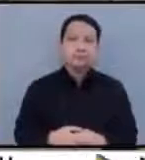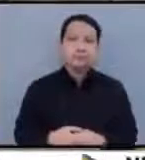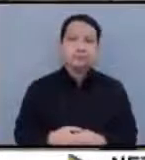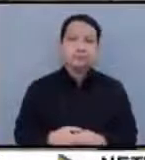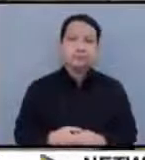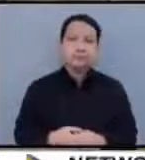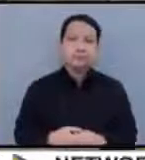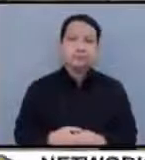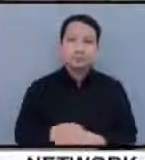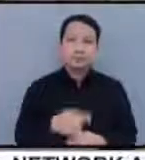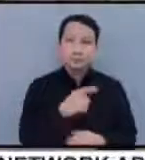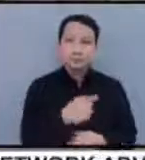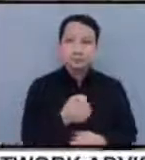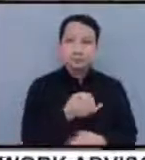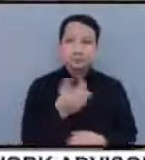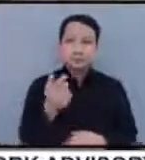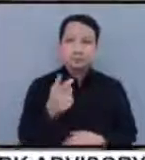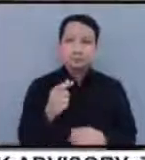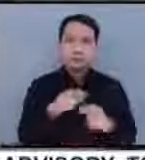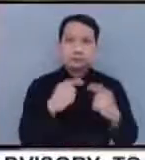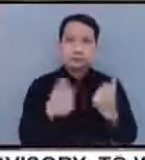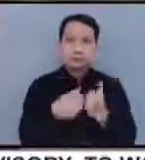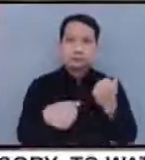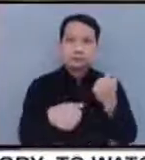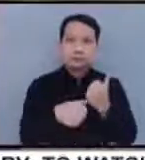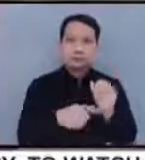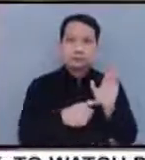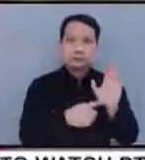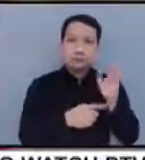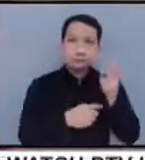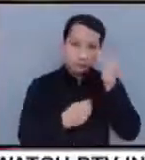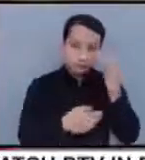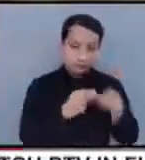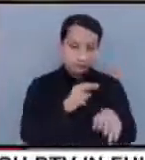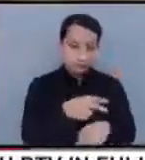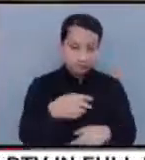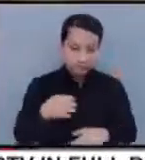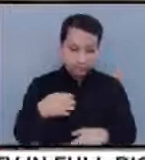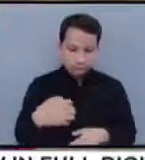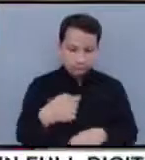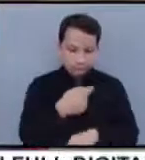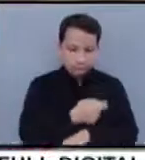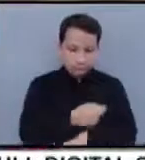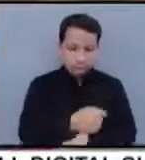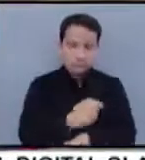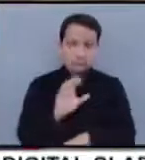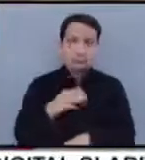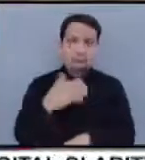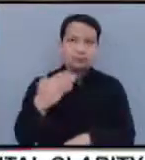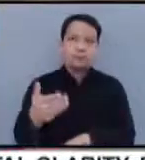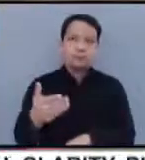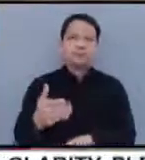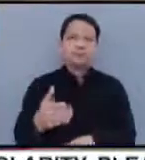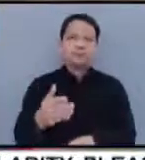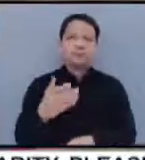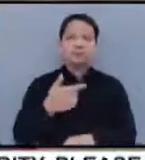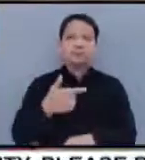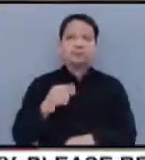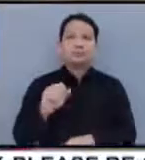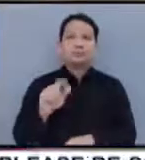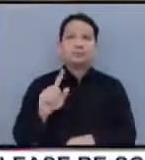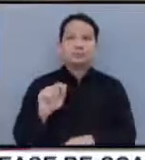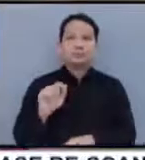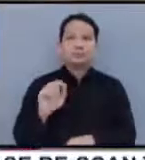Bukod sa ilang uniform personnel, Dayan, mayroon din tayong nakitang police desk ng PNP sa harap ng gate ng Redemptorist Church. Sakaling